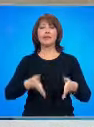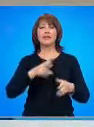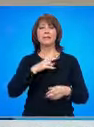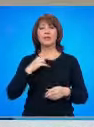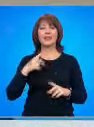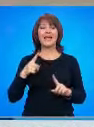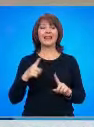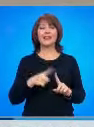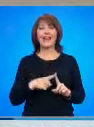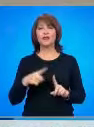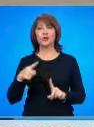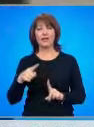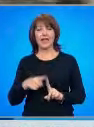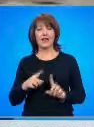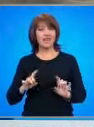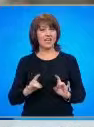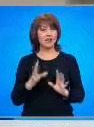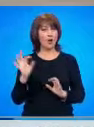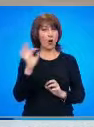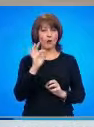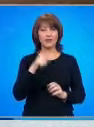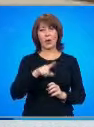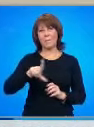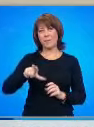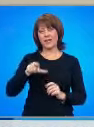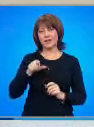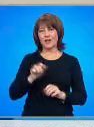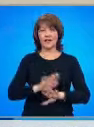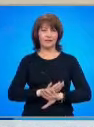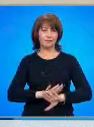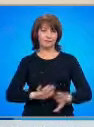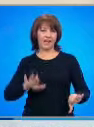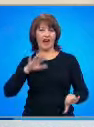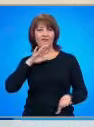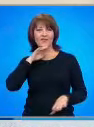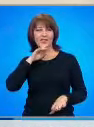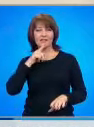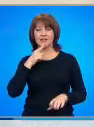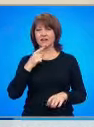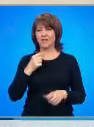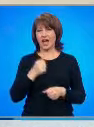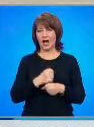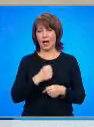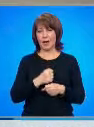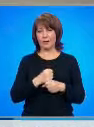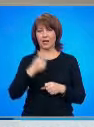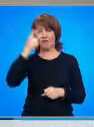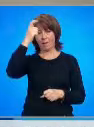Тенев, който пък от началото на октомври е пенсиониран поради навършване на пределна възраст за работа в